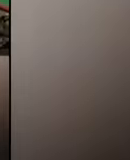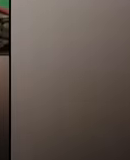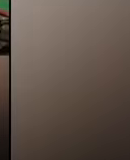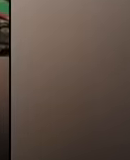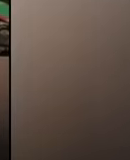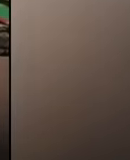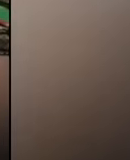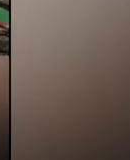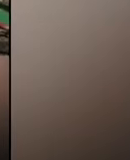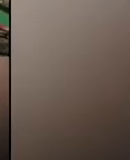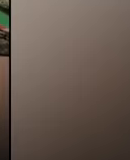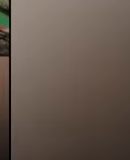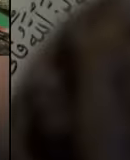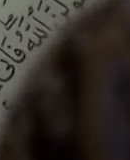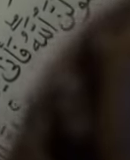bismillah